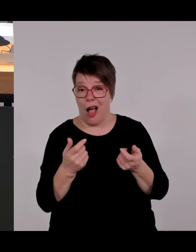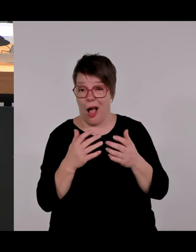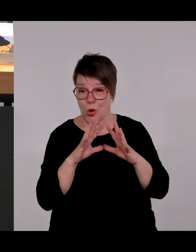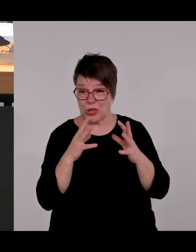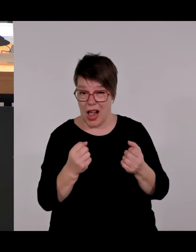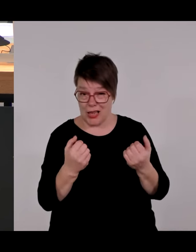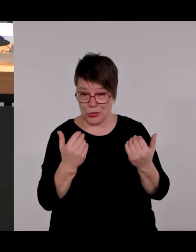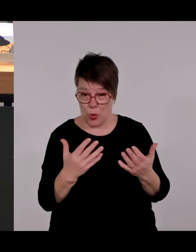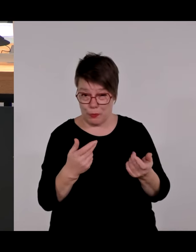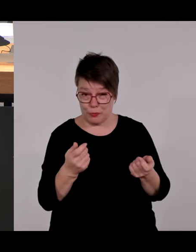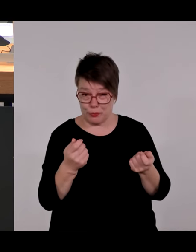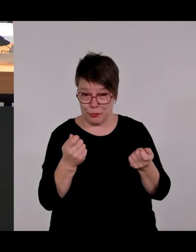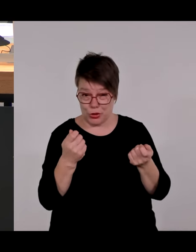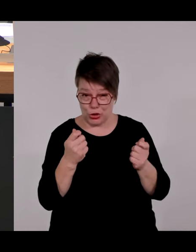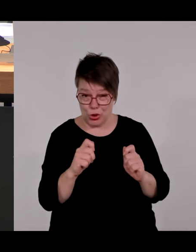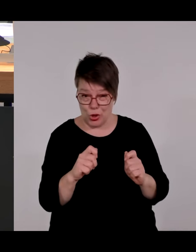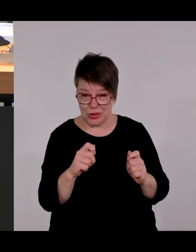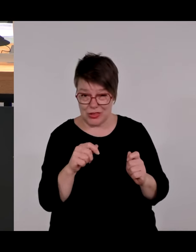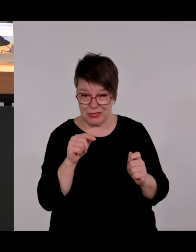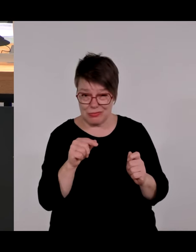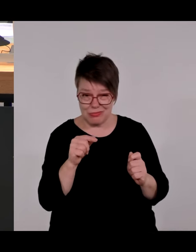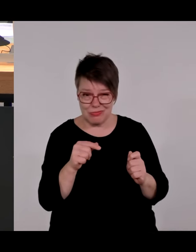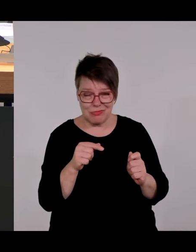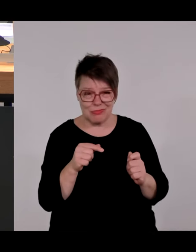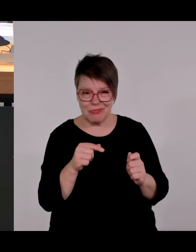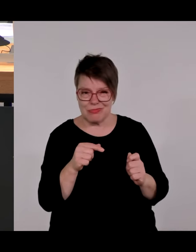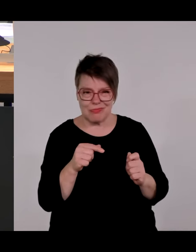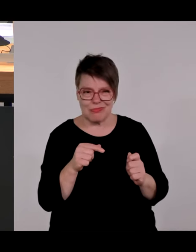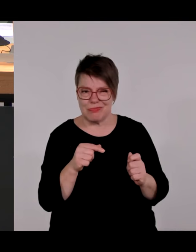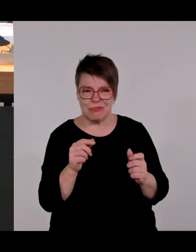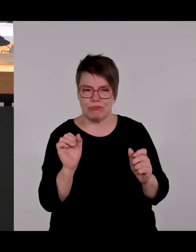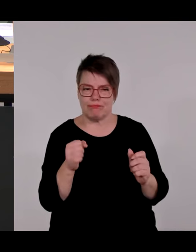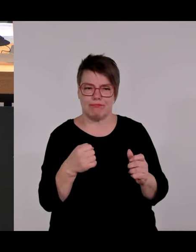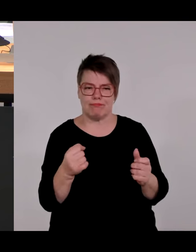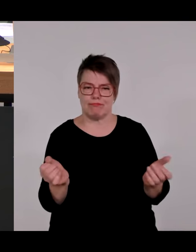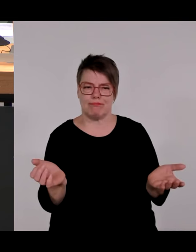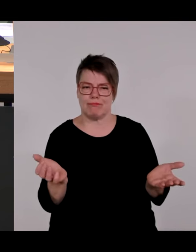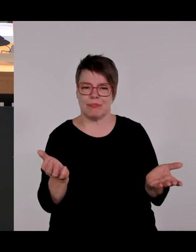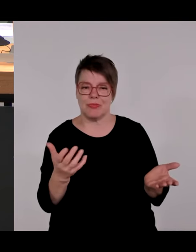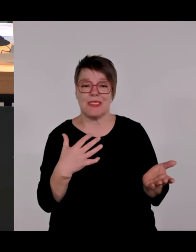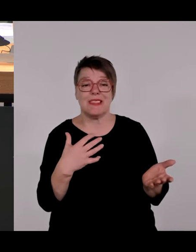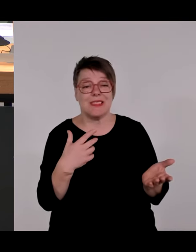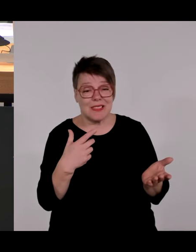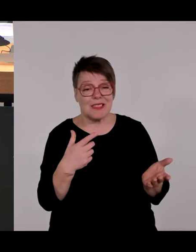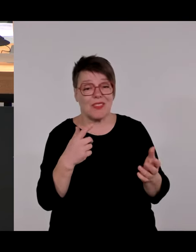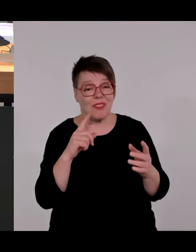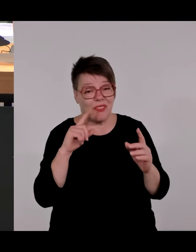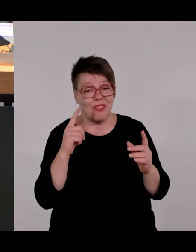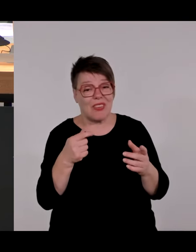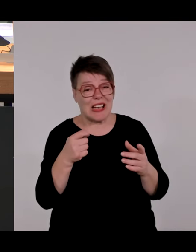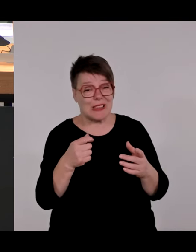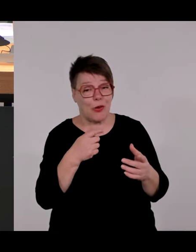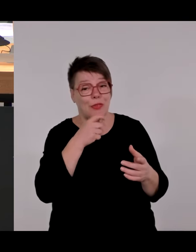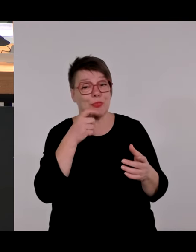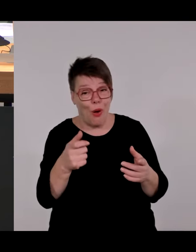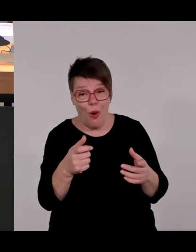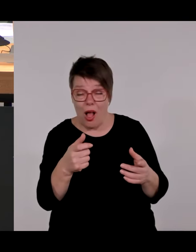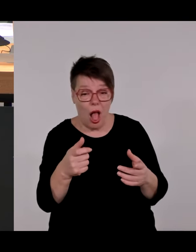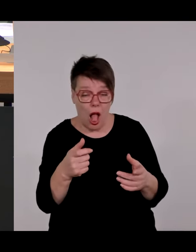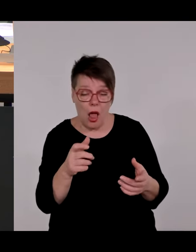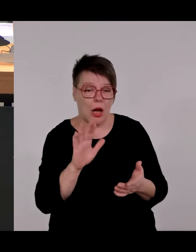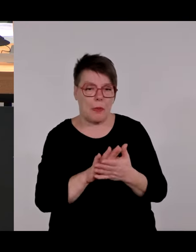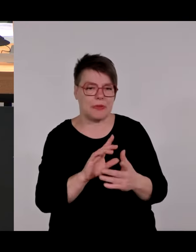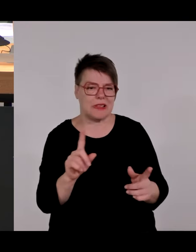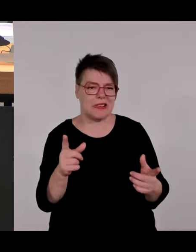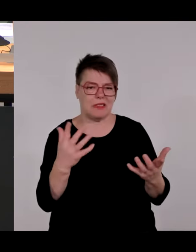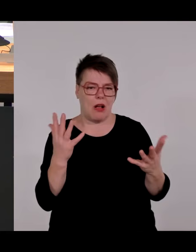ihnen eine klare Perspektive und Planungssicherheit zu geben, damit die soziale Infrastruktur in dieser Stadt gewährleistet wird und Sicherheit hat.